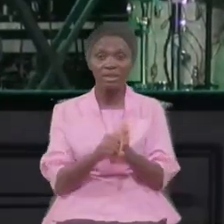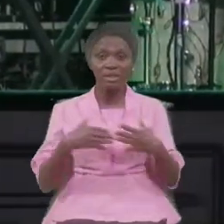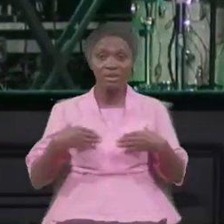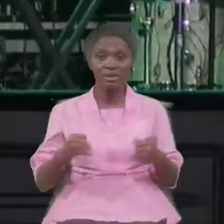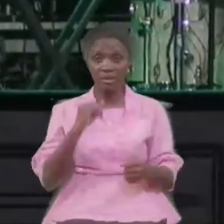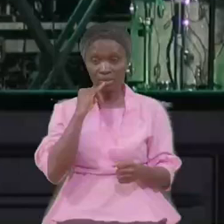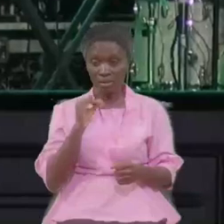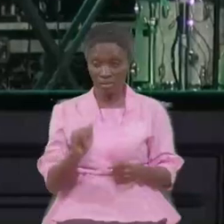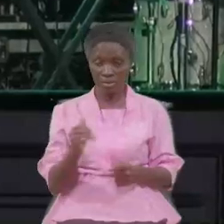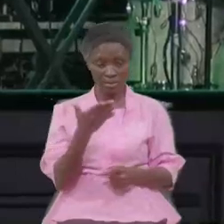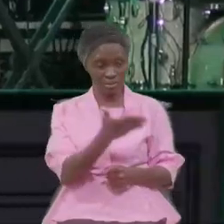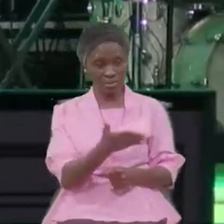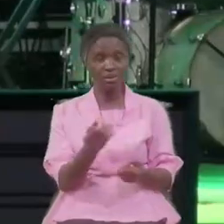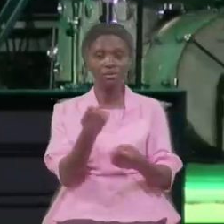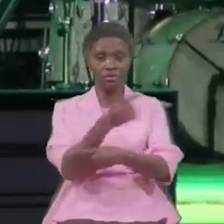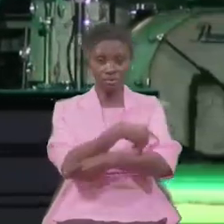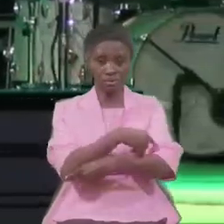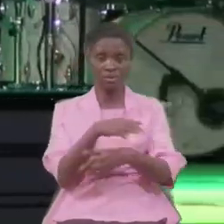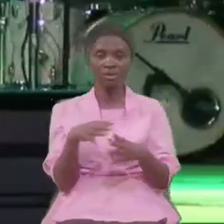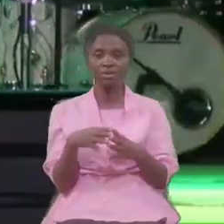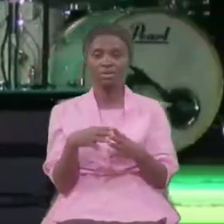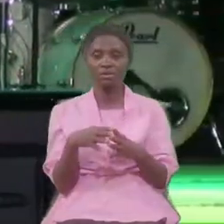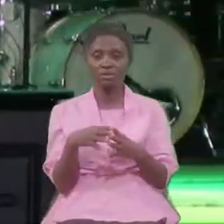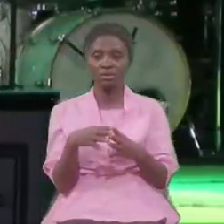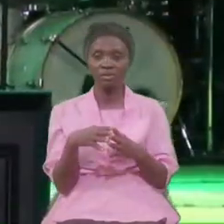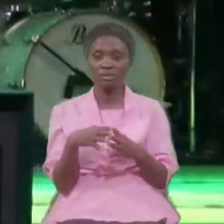Cette guérison est là ce soir.